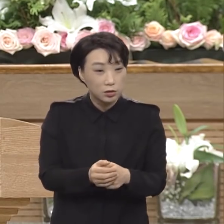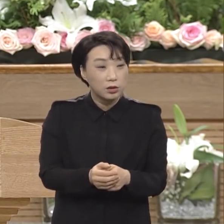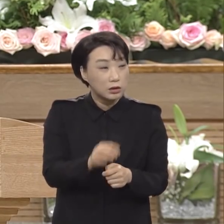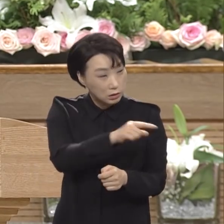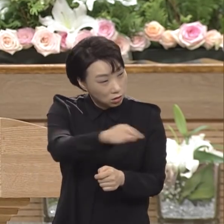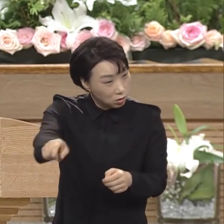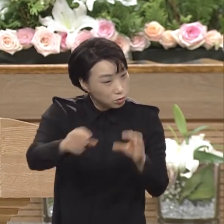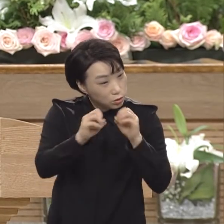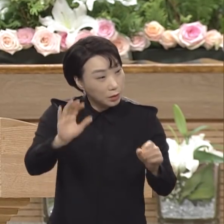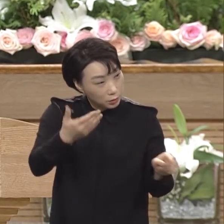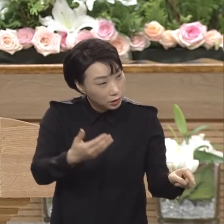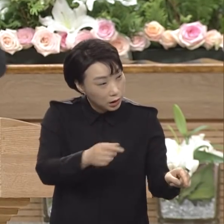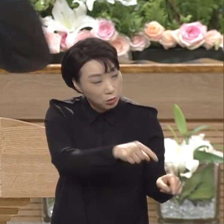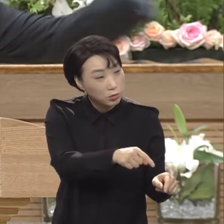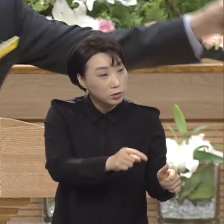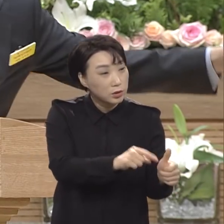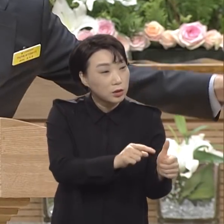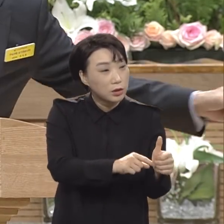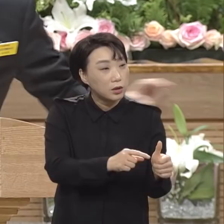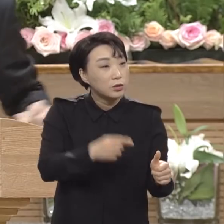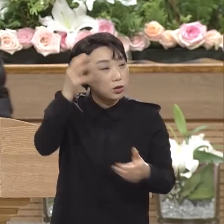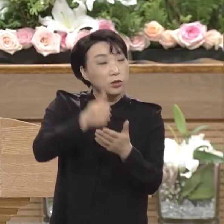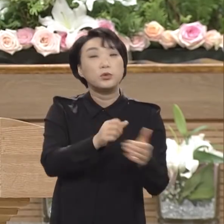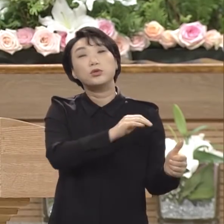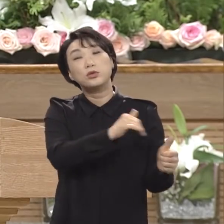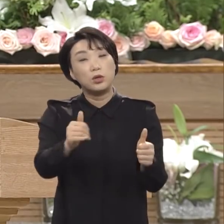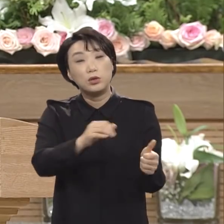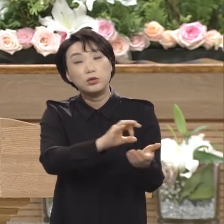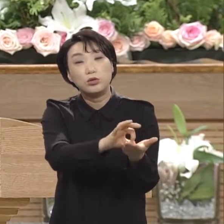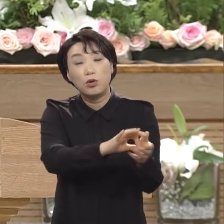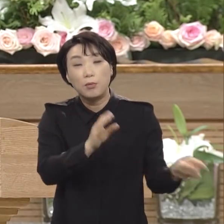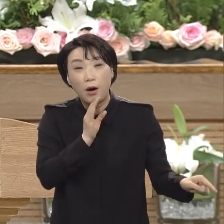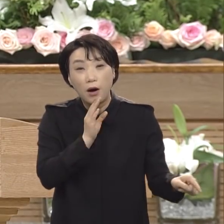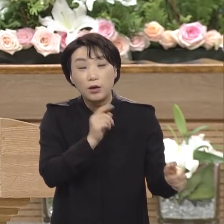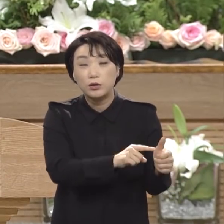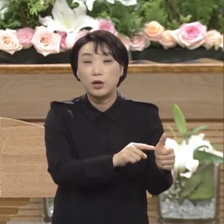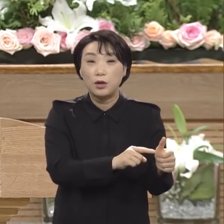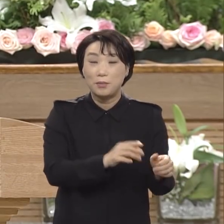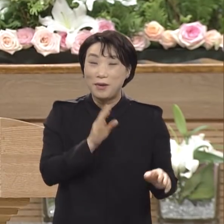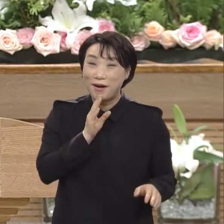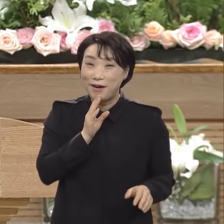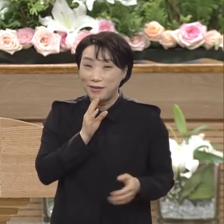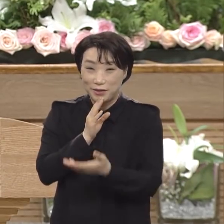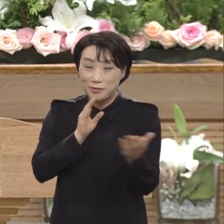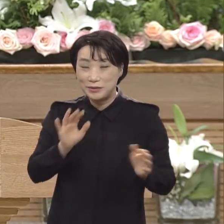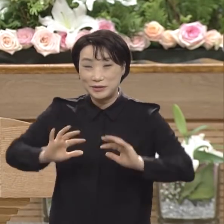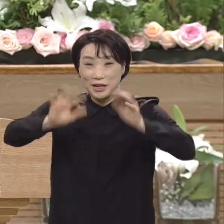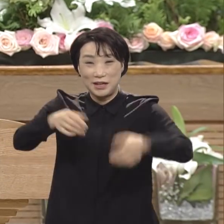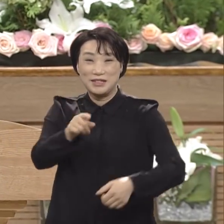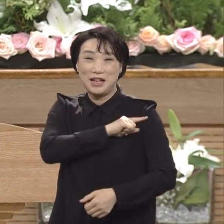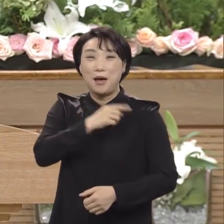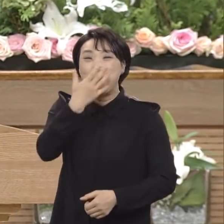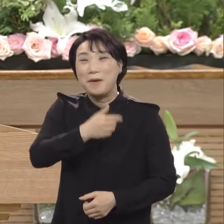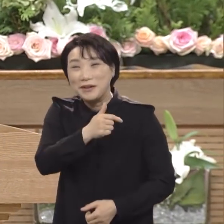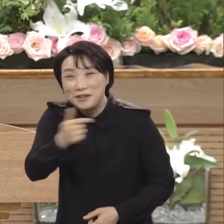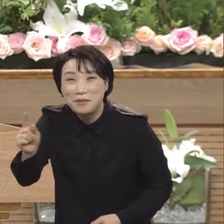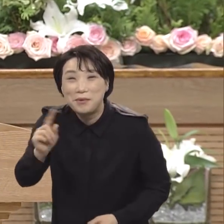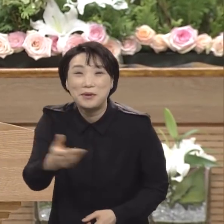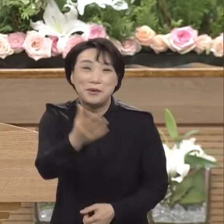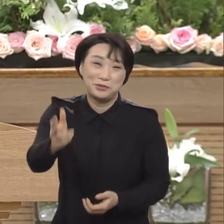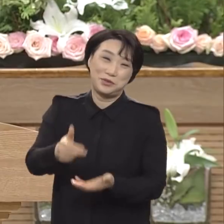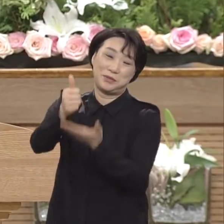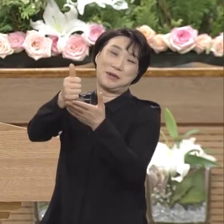거예요. 그리고 그 사람은 사용당하는 거예요. 세상에서 제일 큰 축복이 주님과 동역에 사용당하는